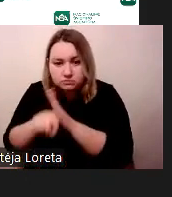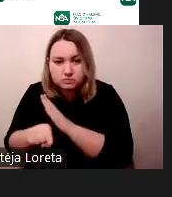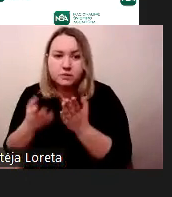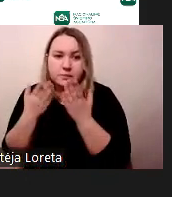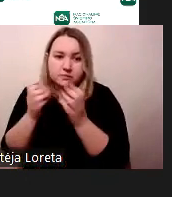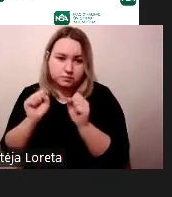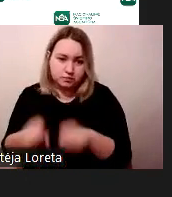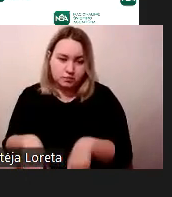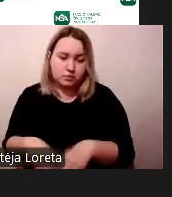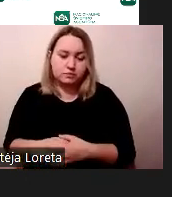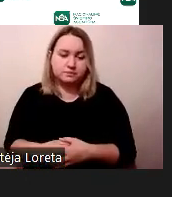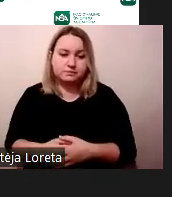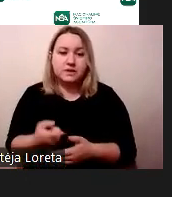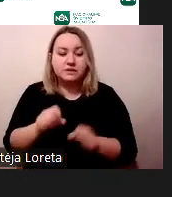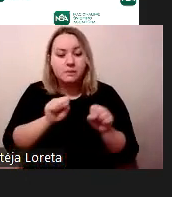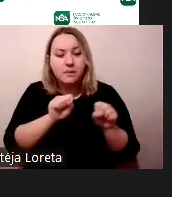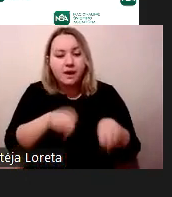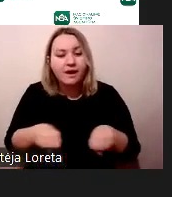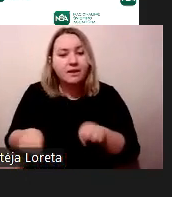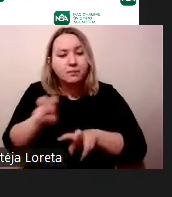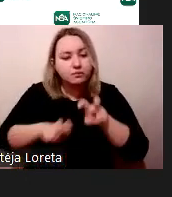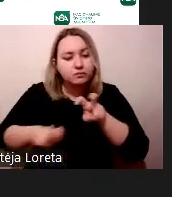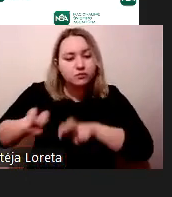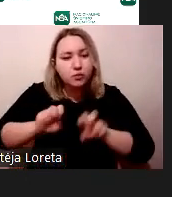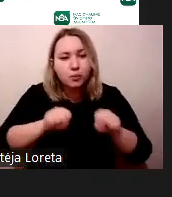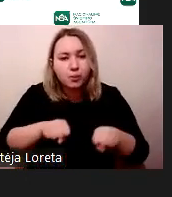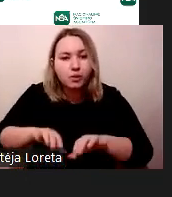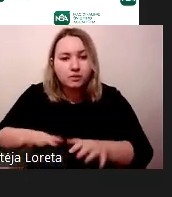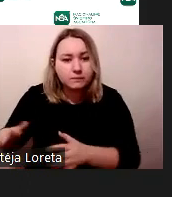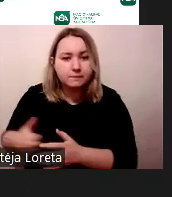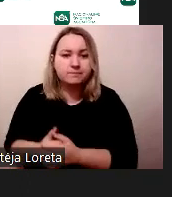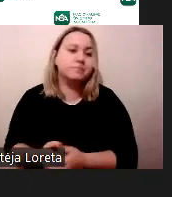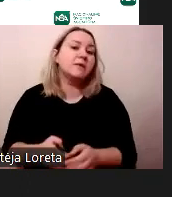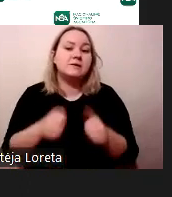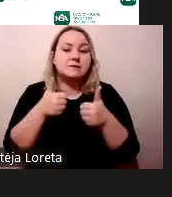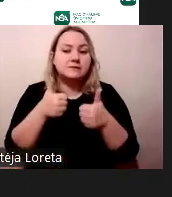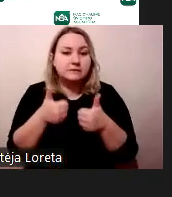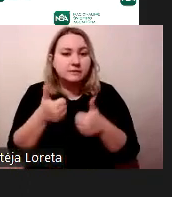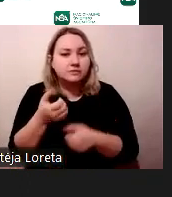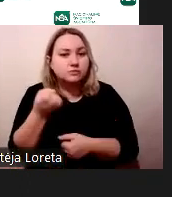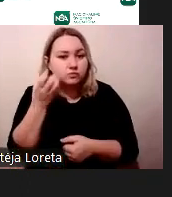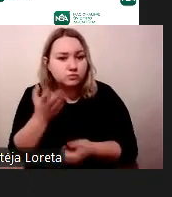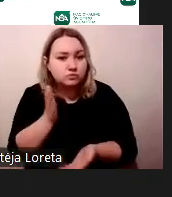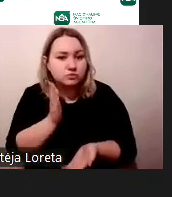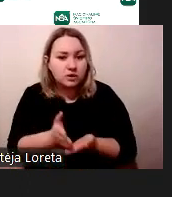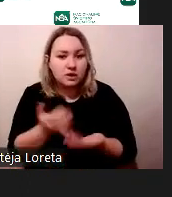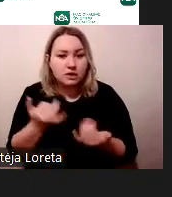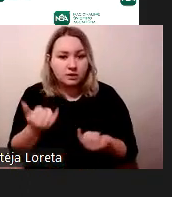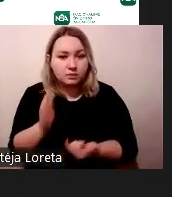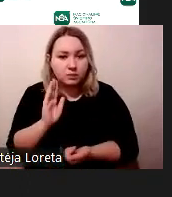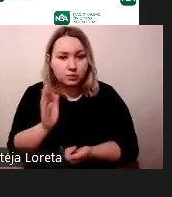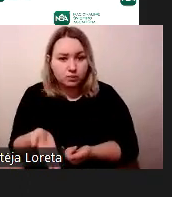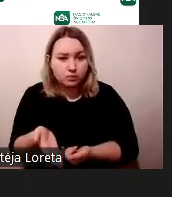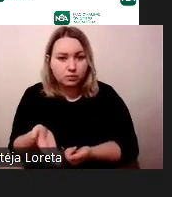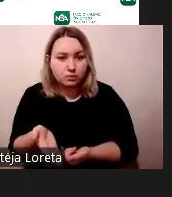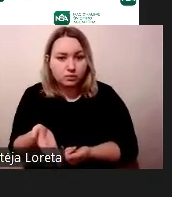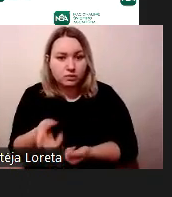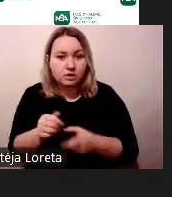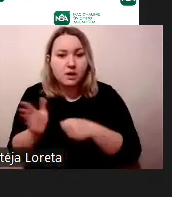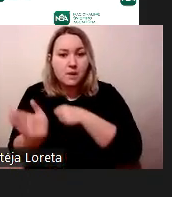tiesiog galimybių ieškojimo klausimas. Gerai, supratau, ir dabar turbūt mes turėsime jau